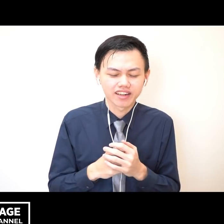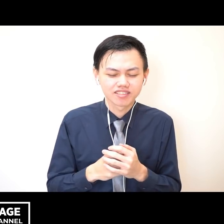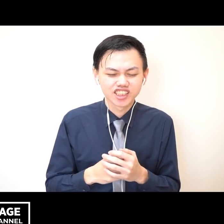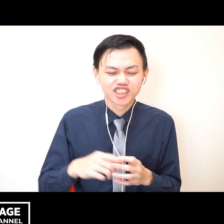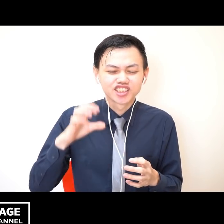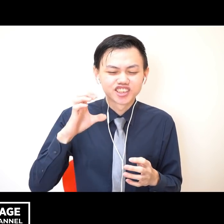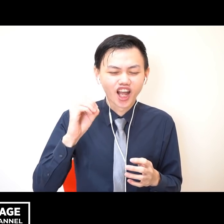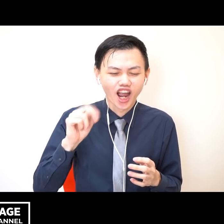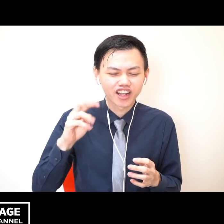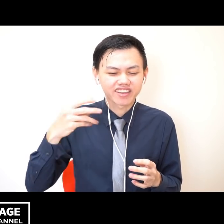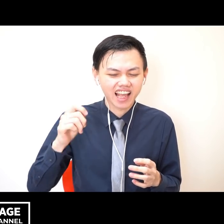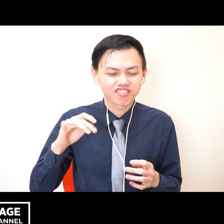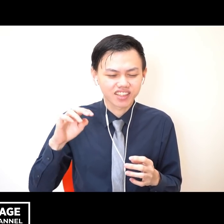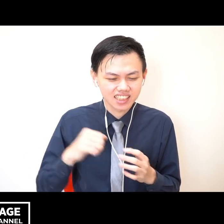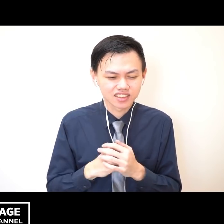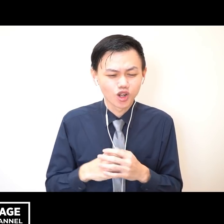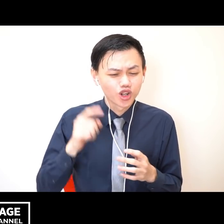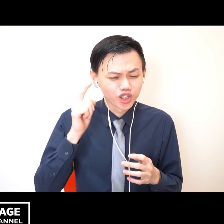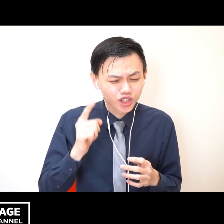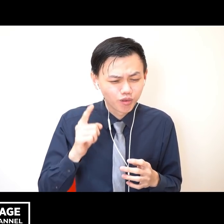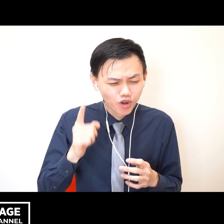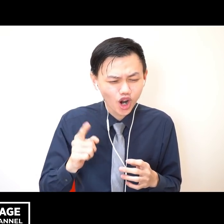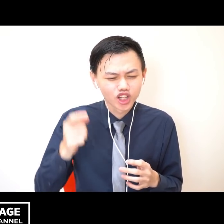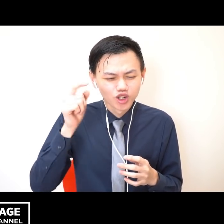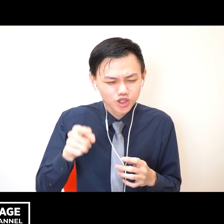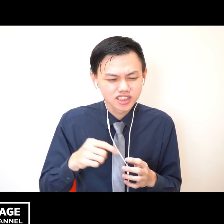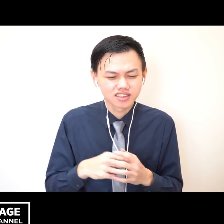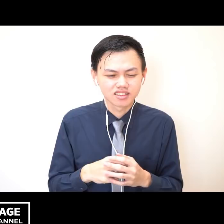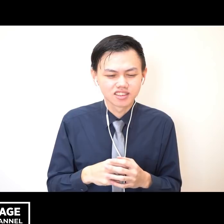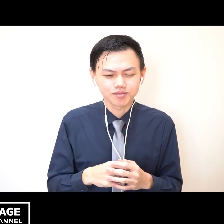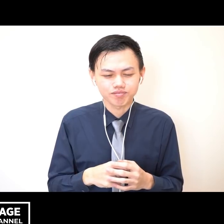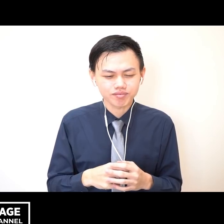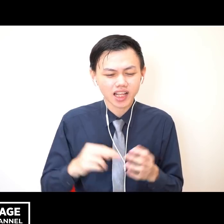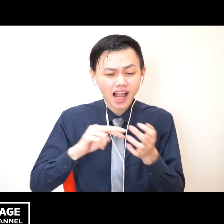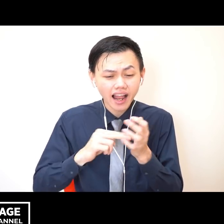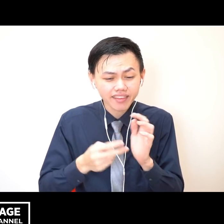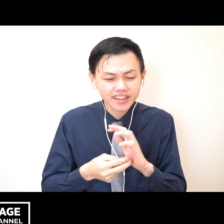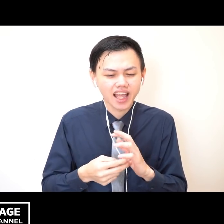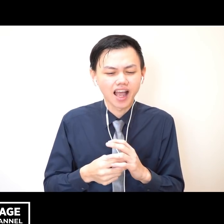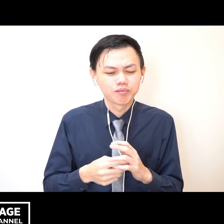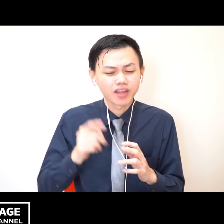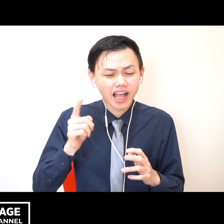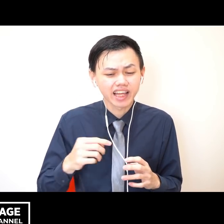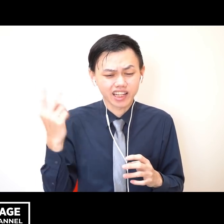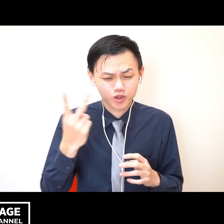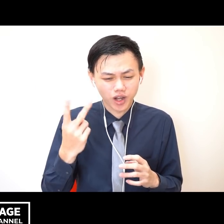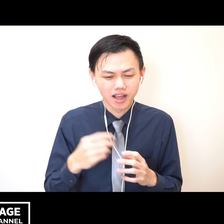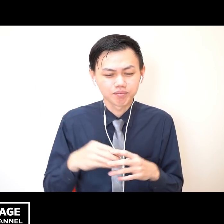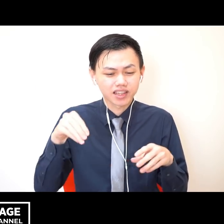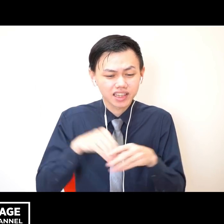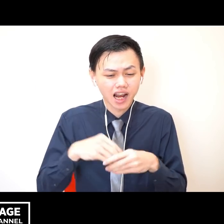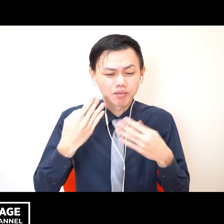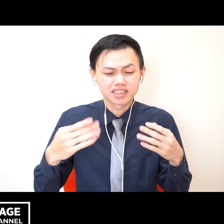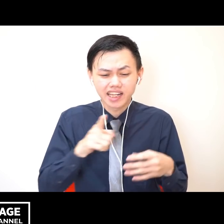Inggrisnya dikatakan begini. Strength is for service, not status. Kekuatan